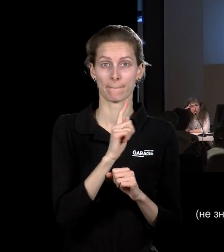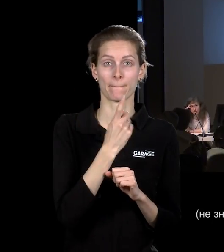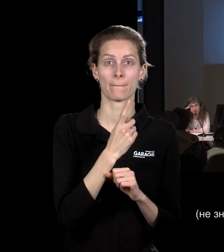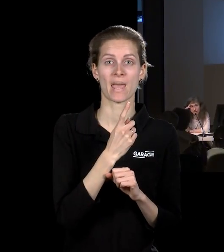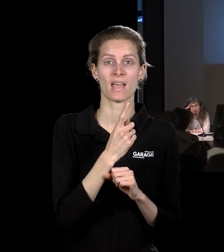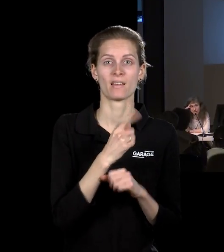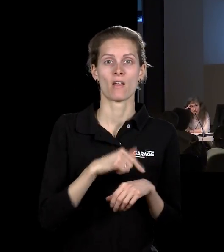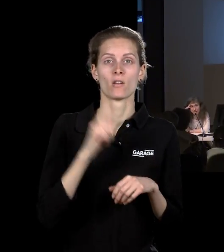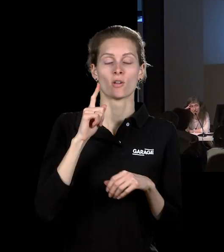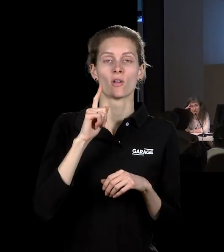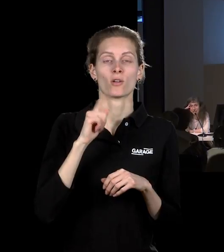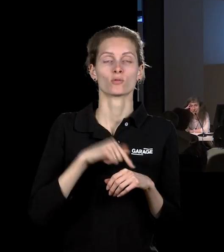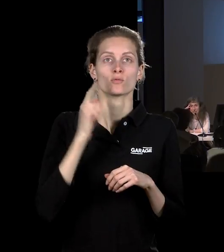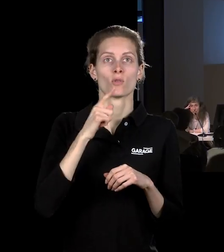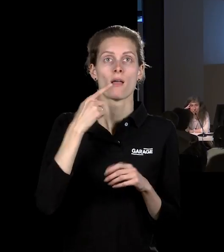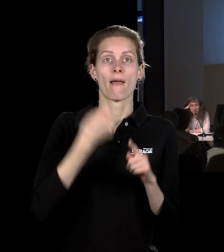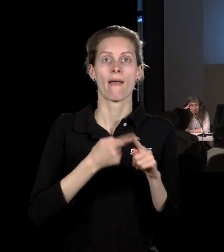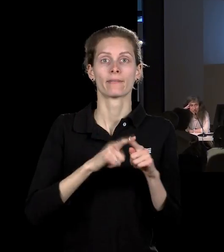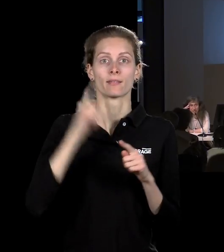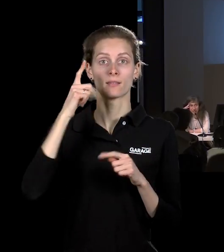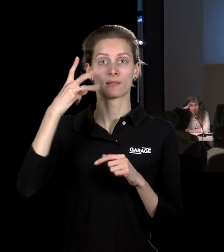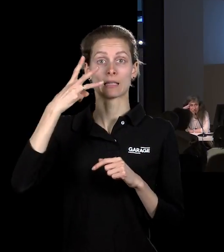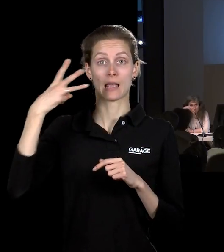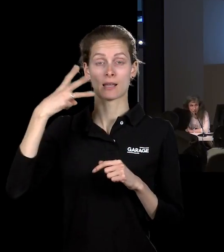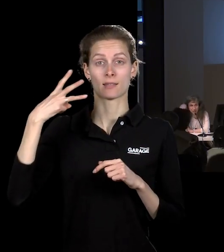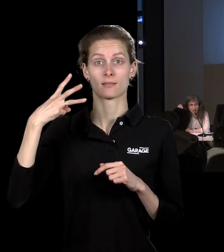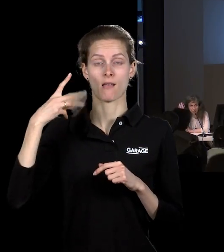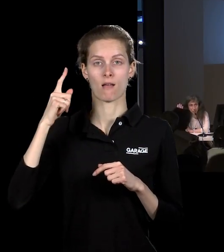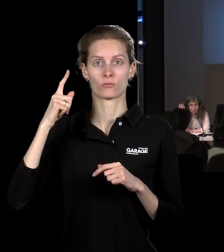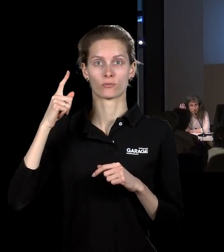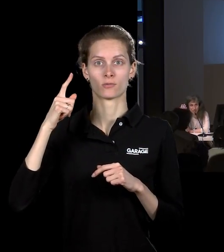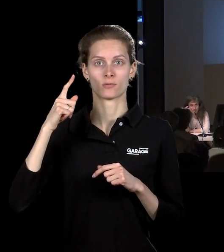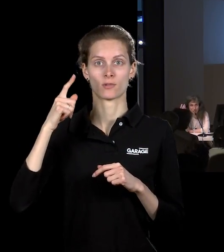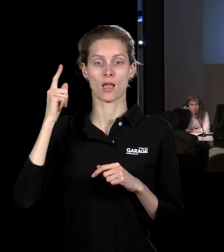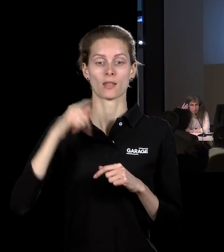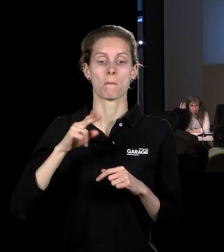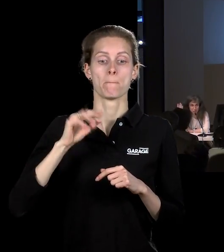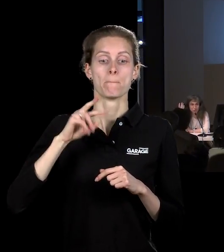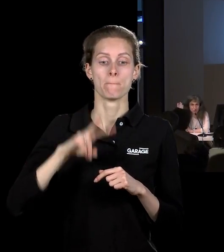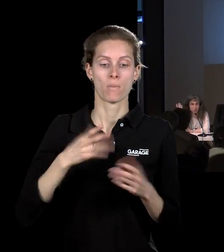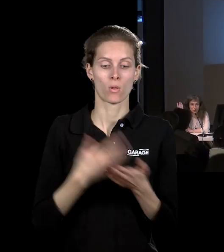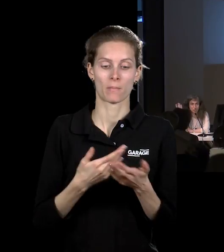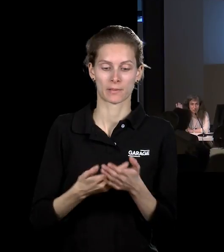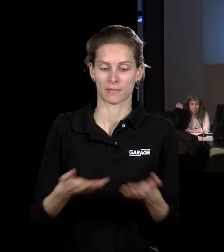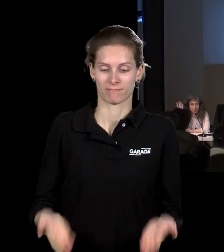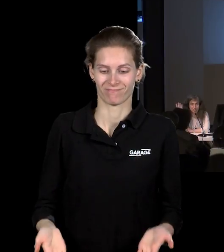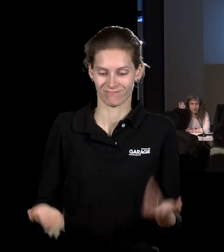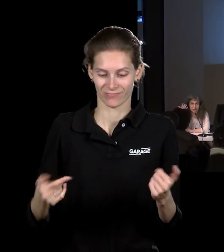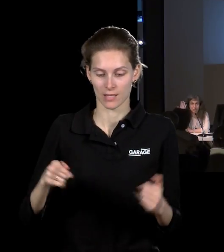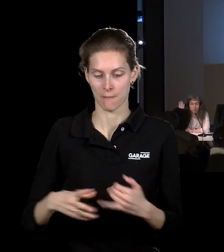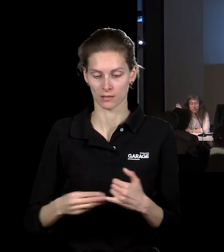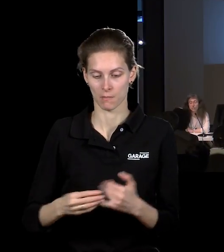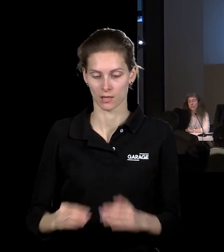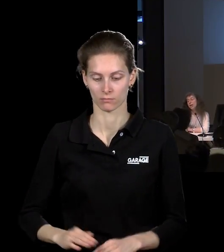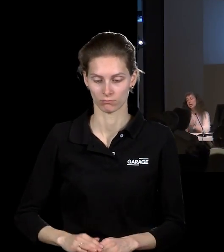третьем этаже. И что это не галерея, в которой сняли пол, открыв почву, которая находится под ней,